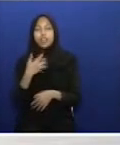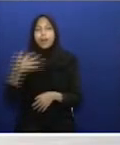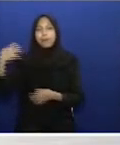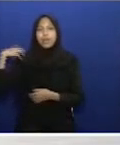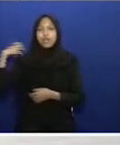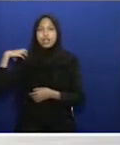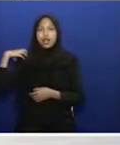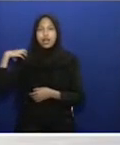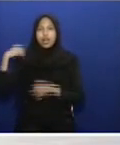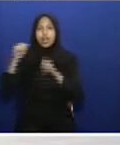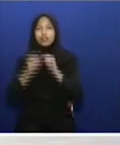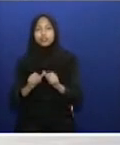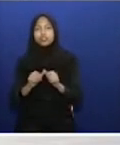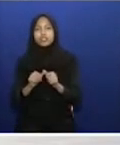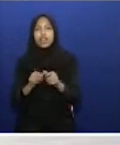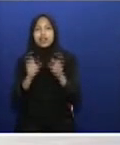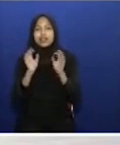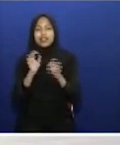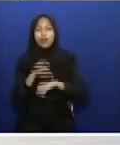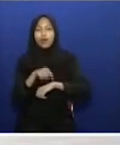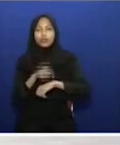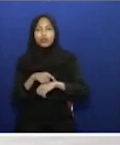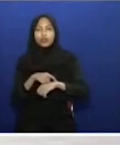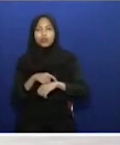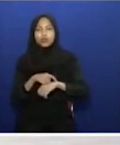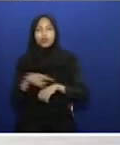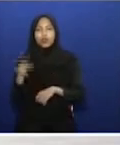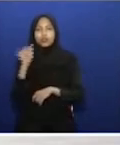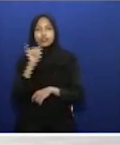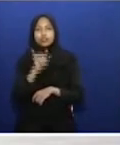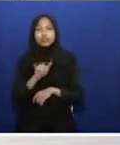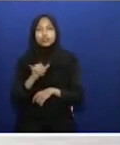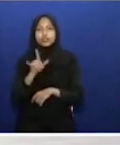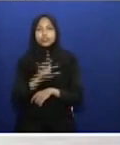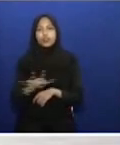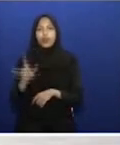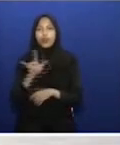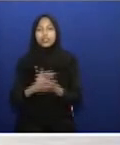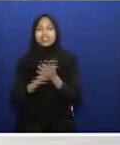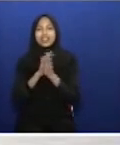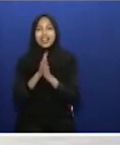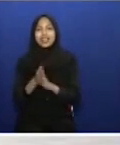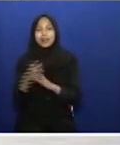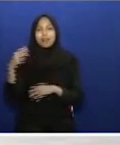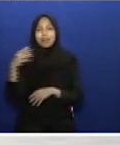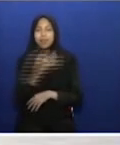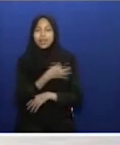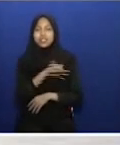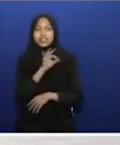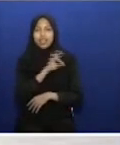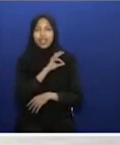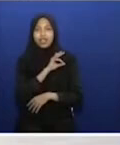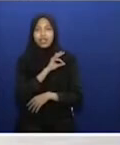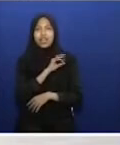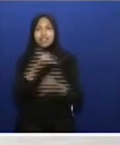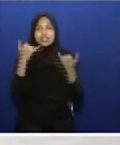Sejak Pak Jokowi menjadi presiden dan sekarang sahamnya diambil alih oleh Indonesia,